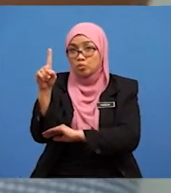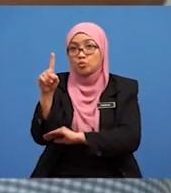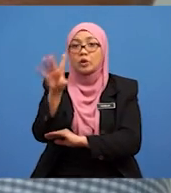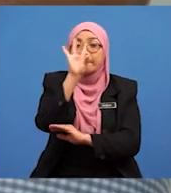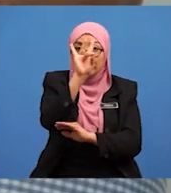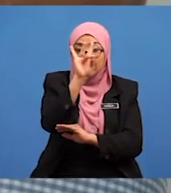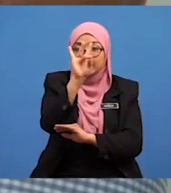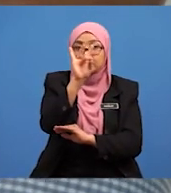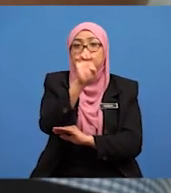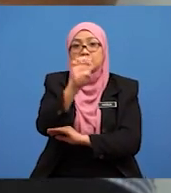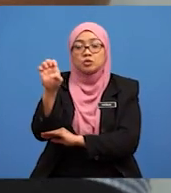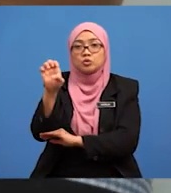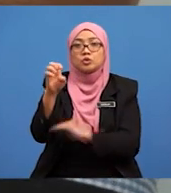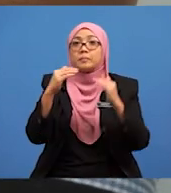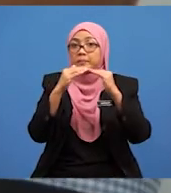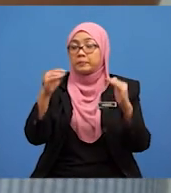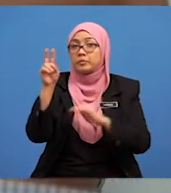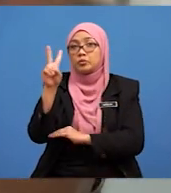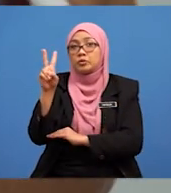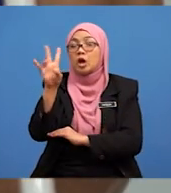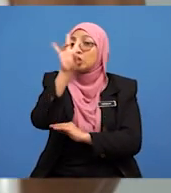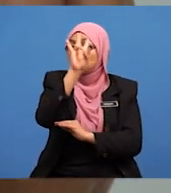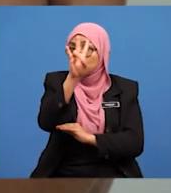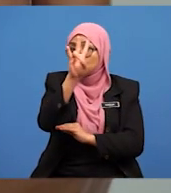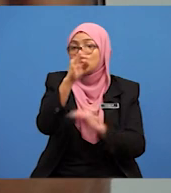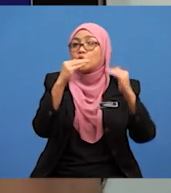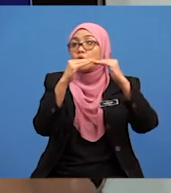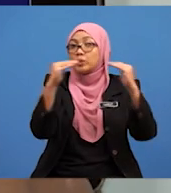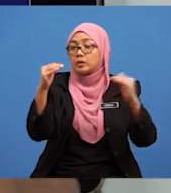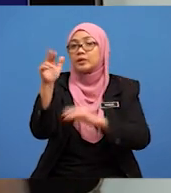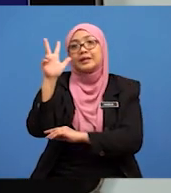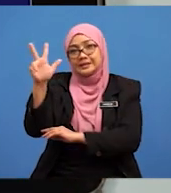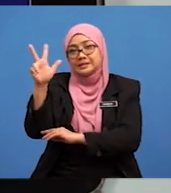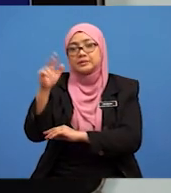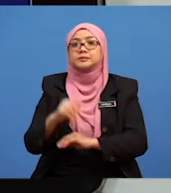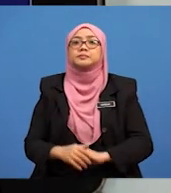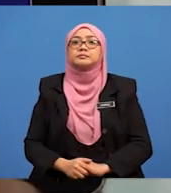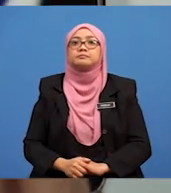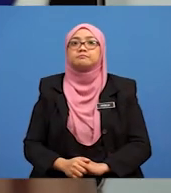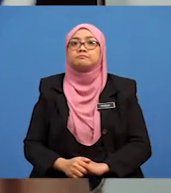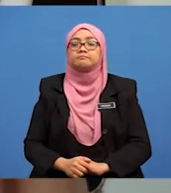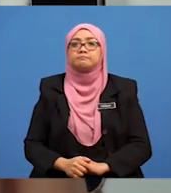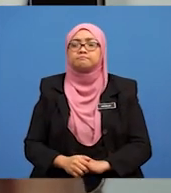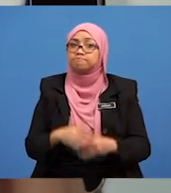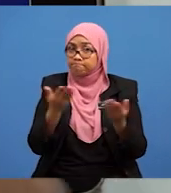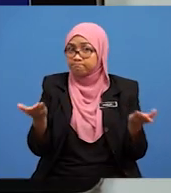kedua dan 7 elektron di petala ketiga. Adakah atom klorin ini stabil? Sudah